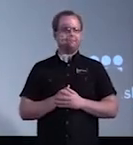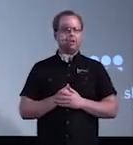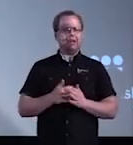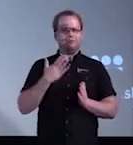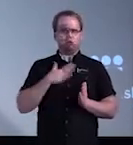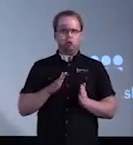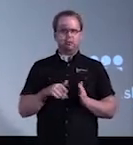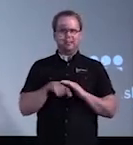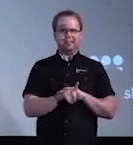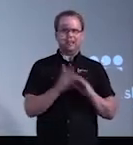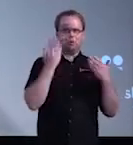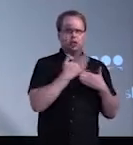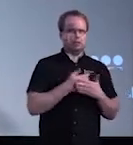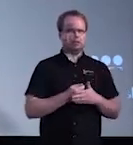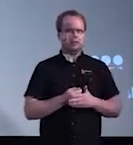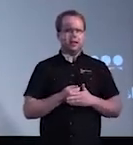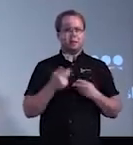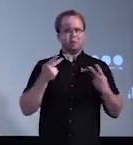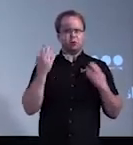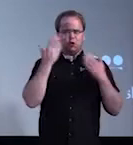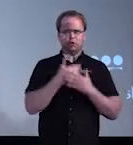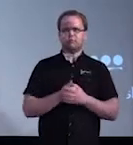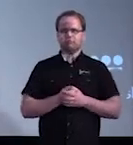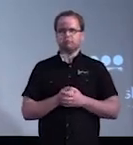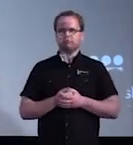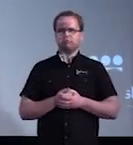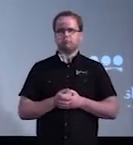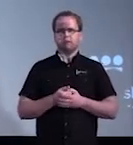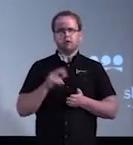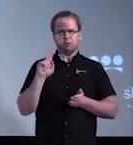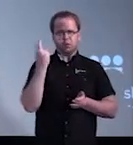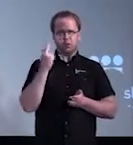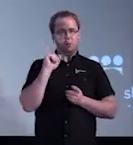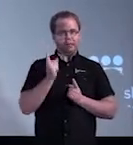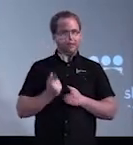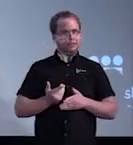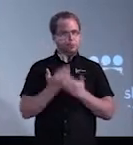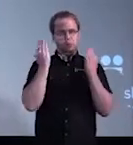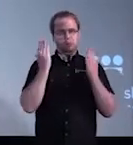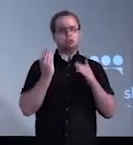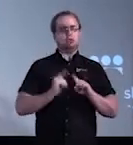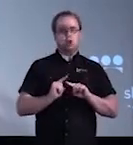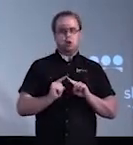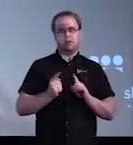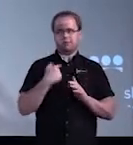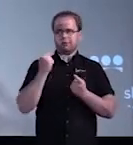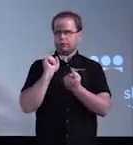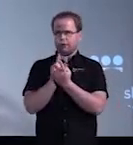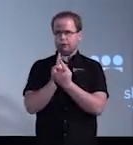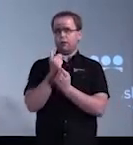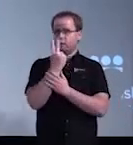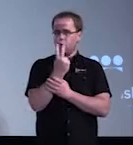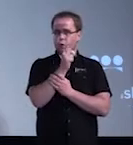skönt att få vara inne i mörkret lite va, i biomörkret. Men nu blir det ljus minsann här alldeles strax, för vi ska få träffa